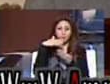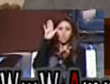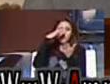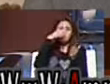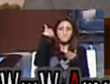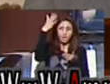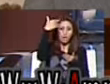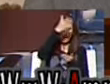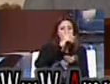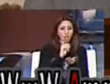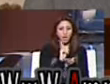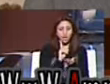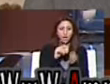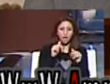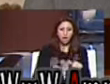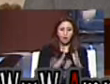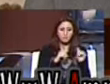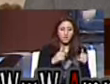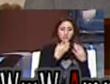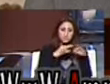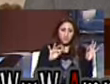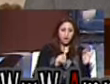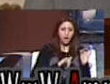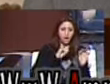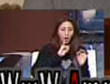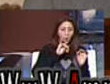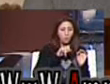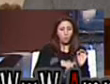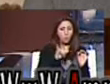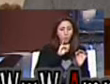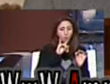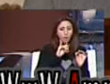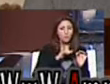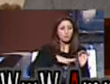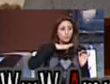المصري والحل الاخر لابد من الاسراع في انشاء